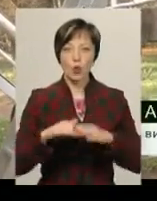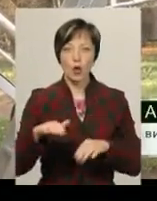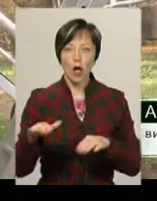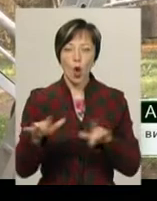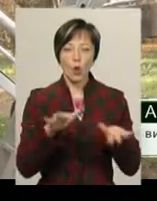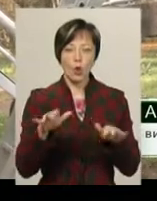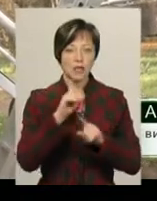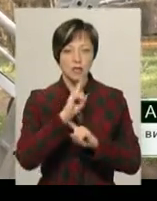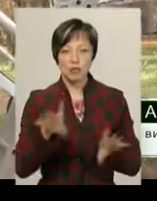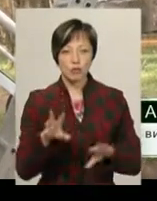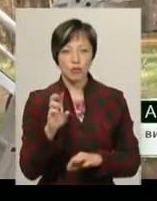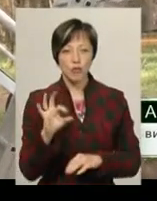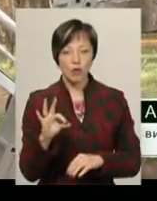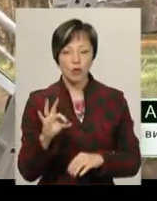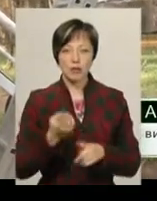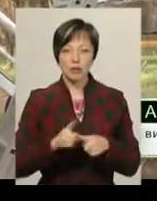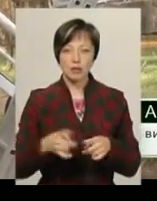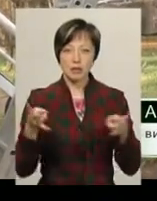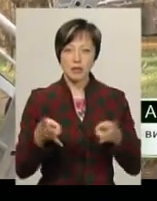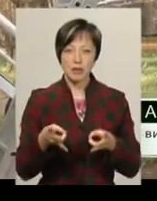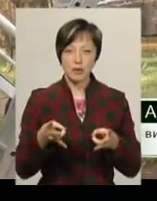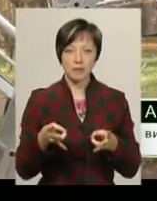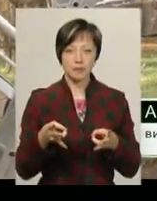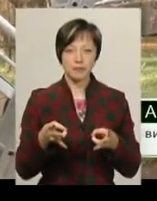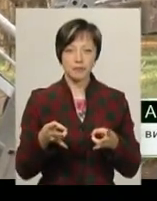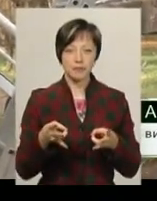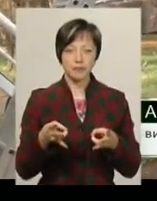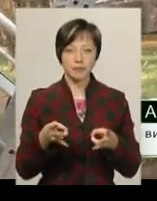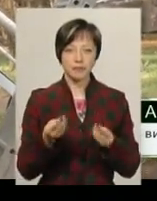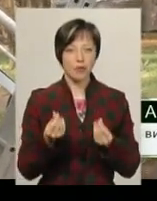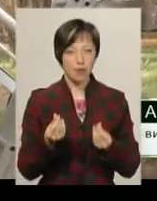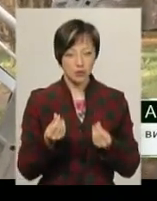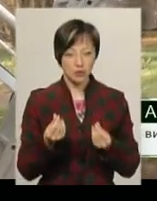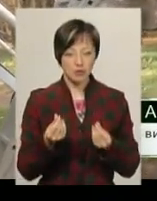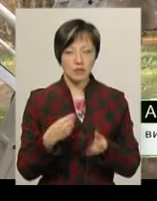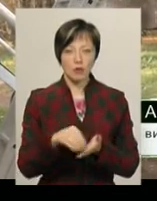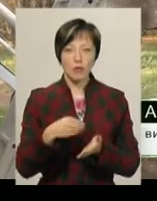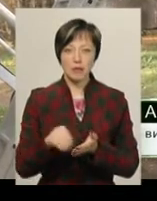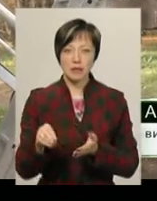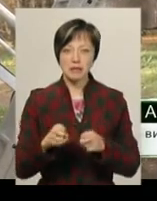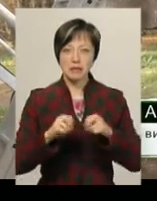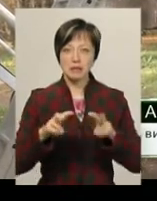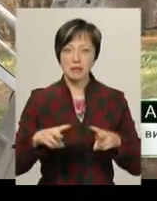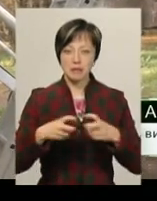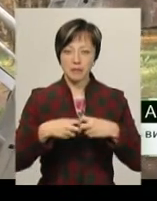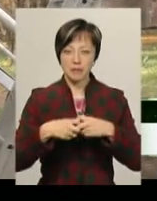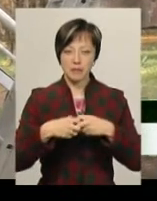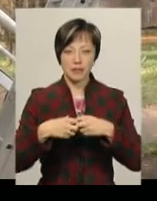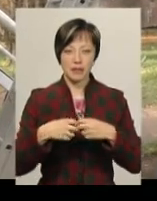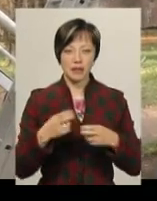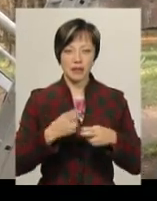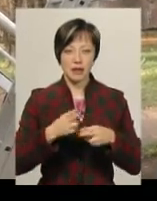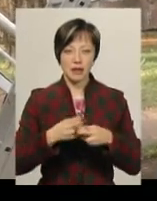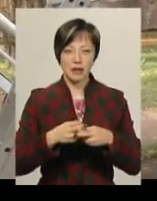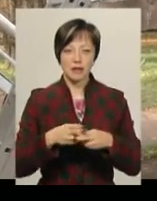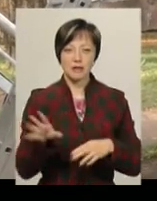не будуть, тому що на то треба трошки коштів, закупити редуктора, підшипники. Воно